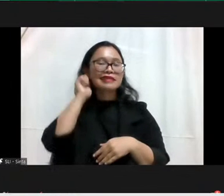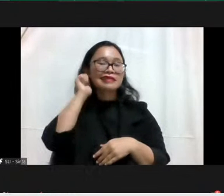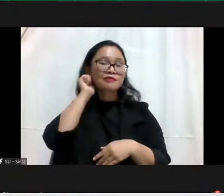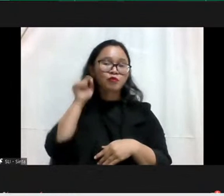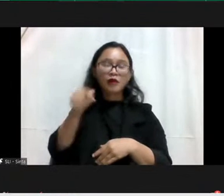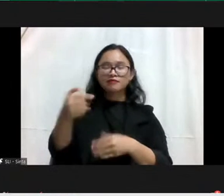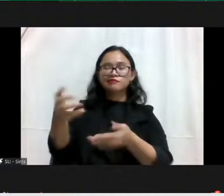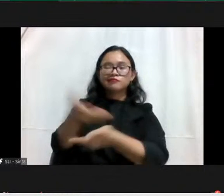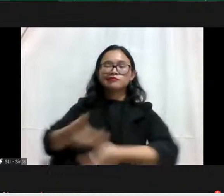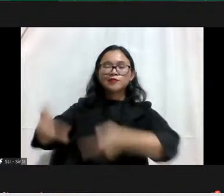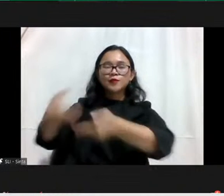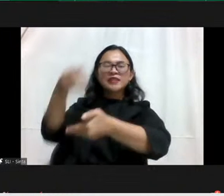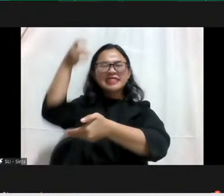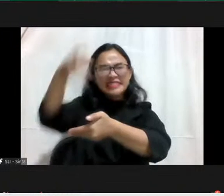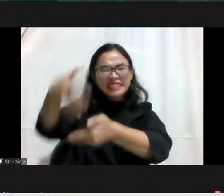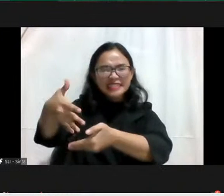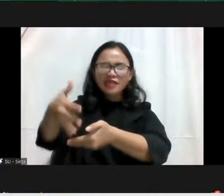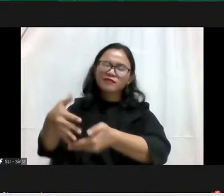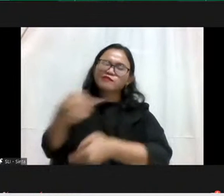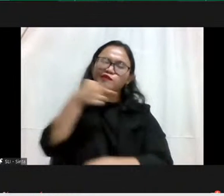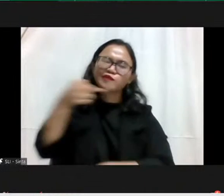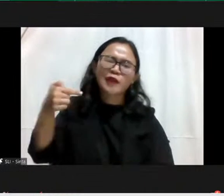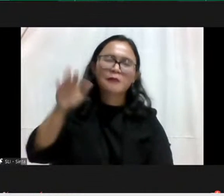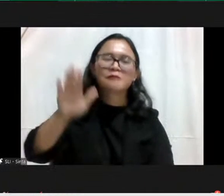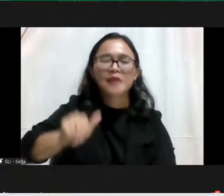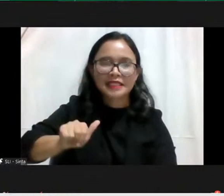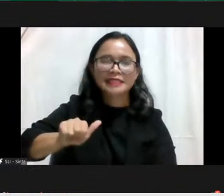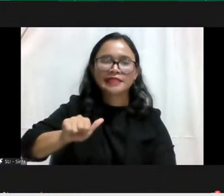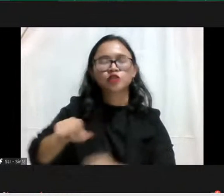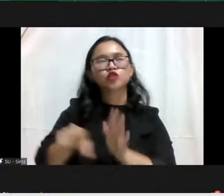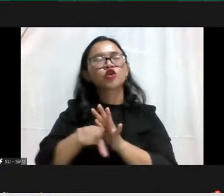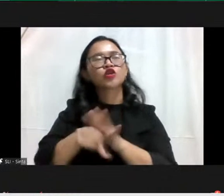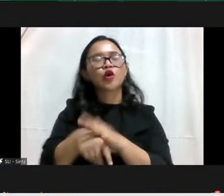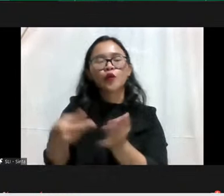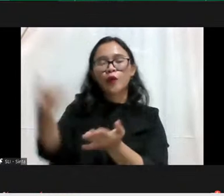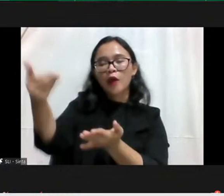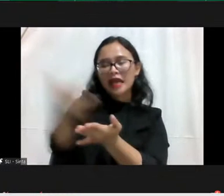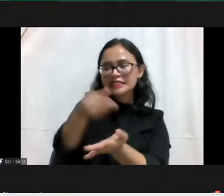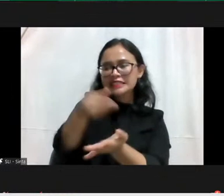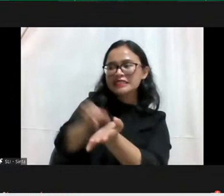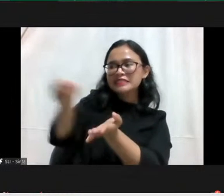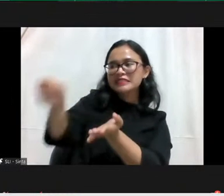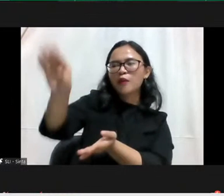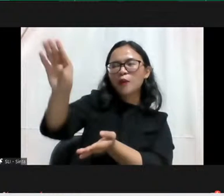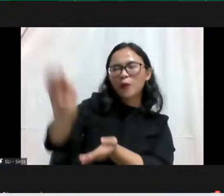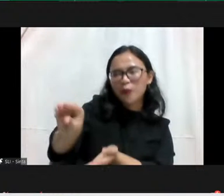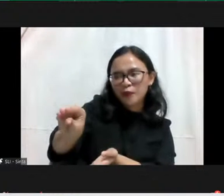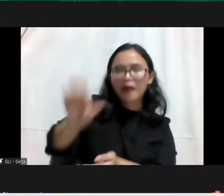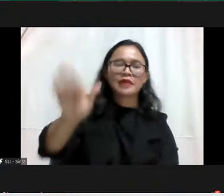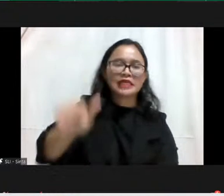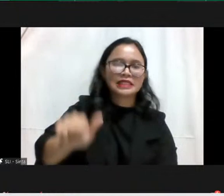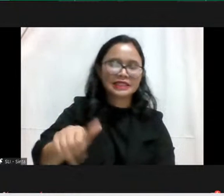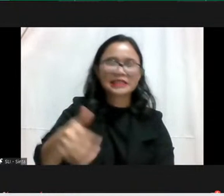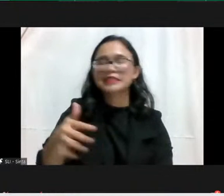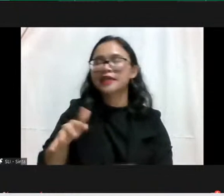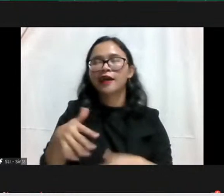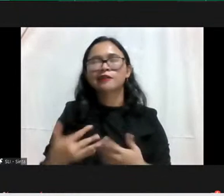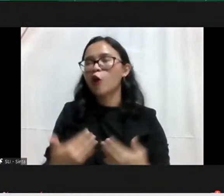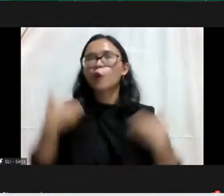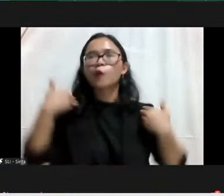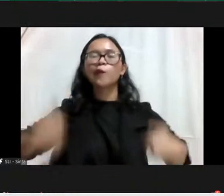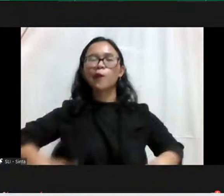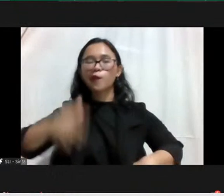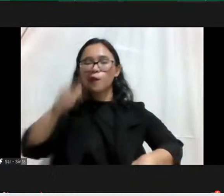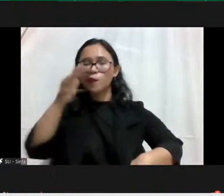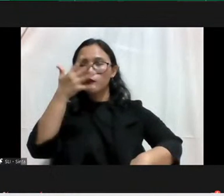The rule of woman ini dibedakan artinya dari sisi pengupahan dari sisi apa eh eh Apa peran itu belum